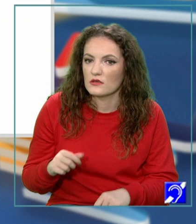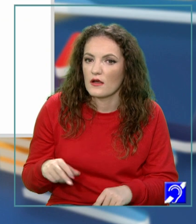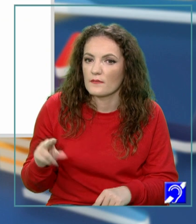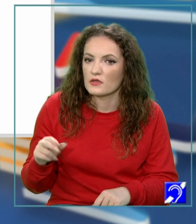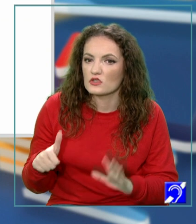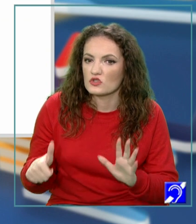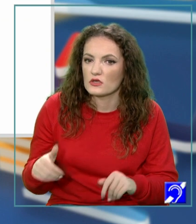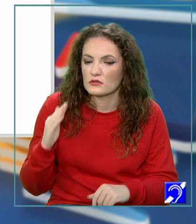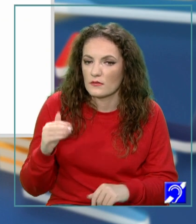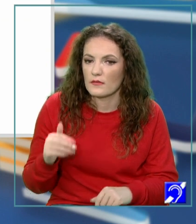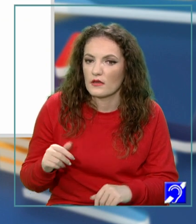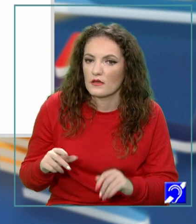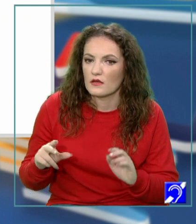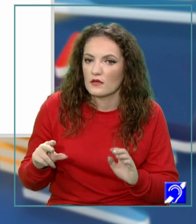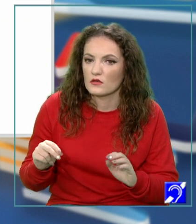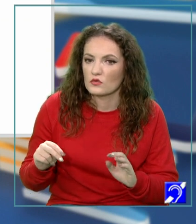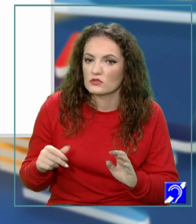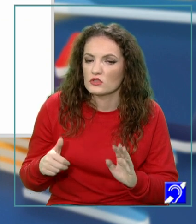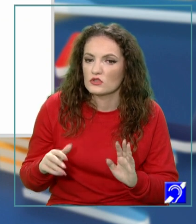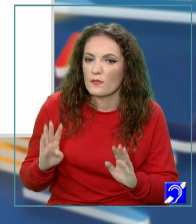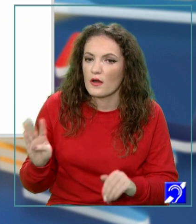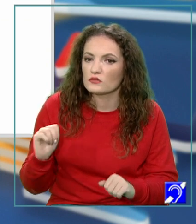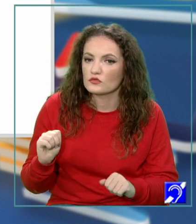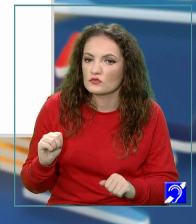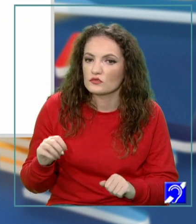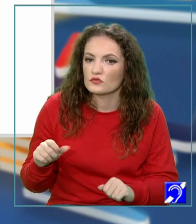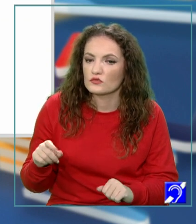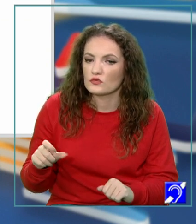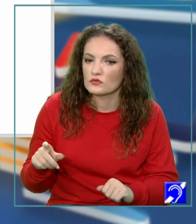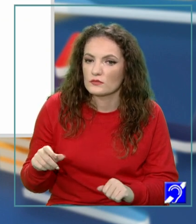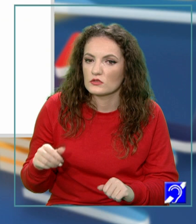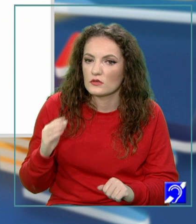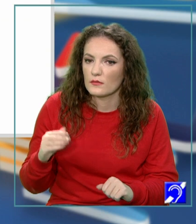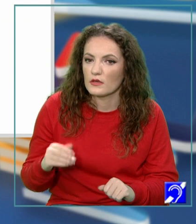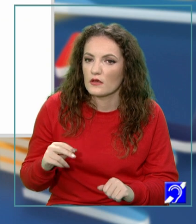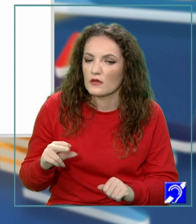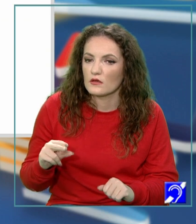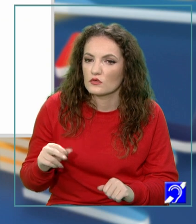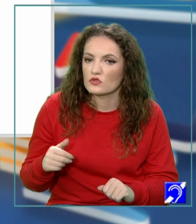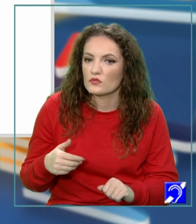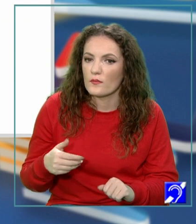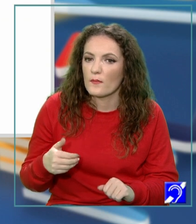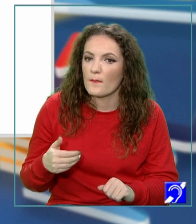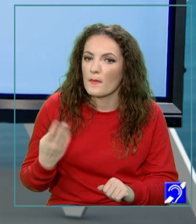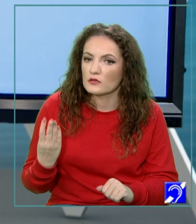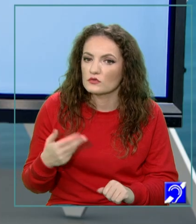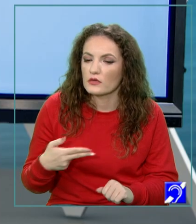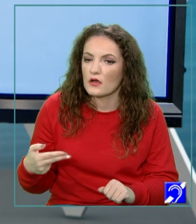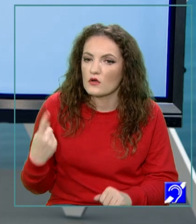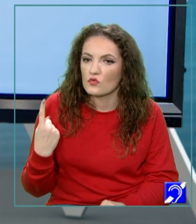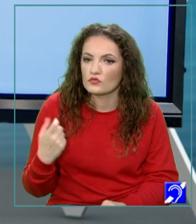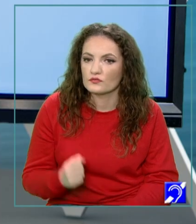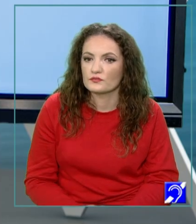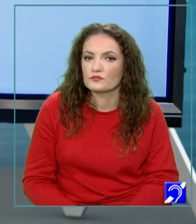24, minus 2 ori 6, 12 pe 24, voi obține 24 pe 24, care îmi dă rezultatul 1. Mai